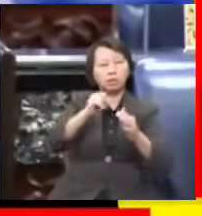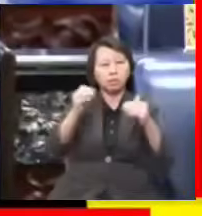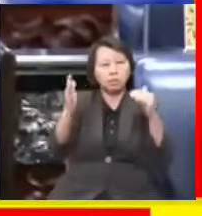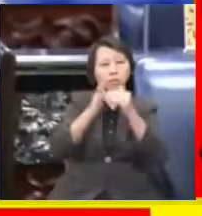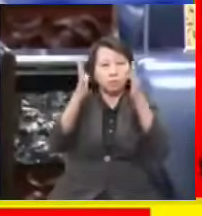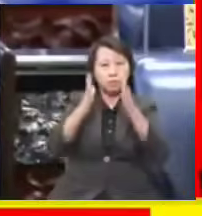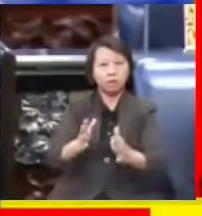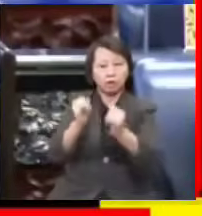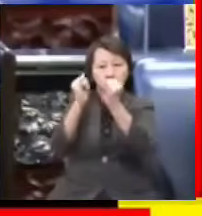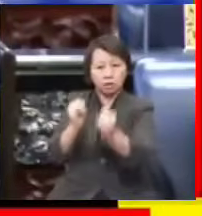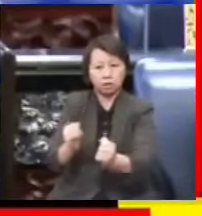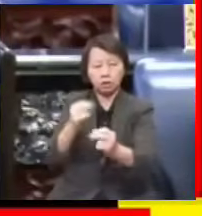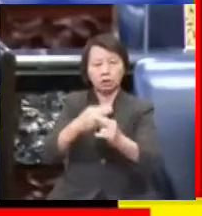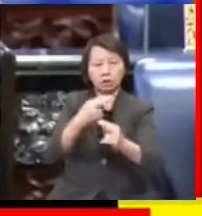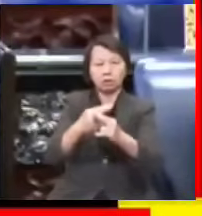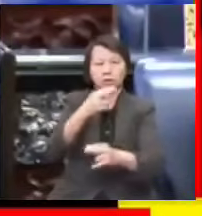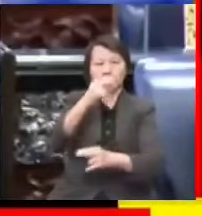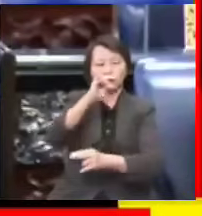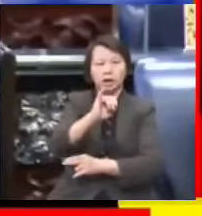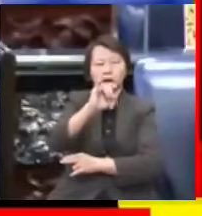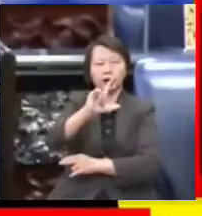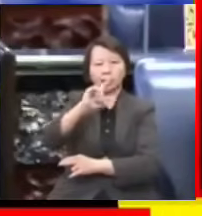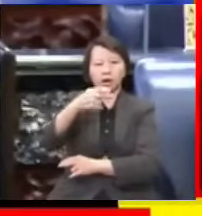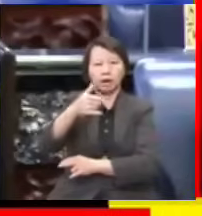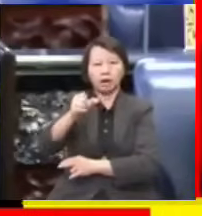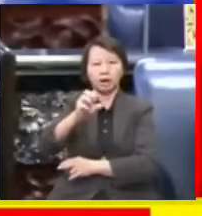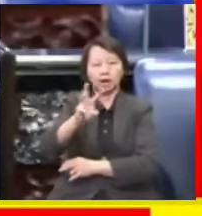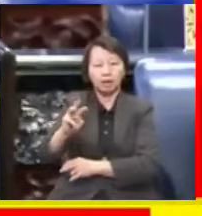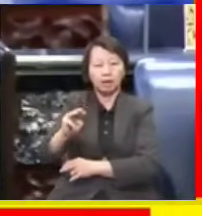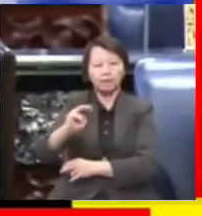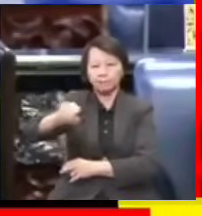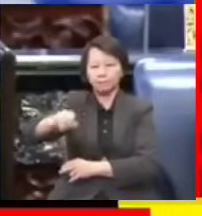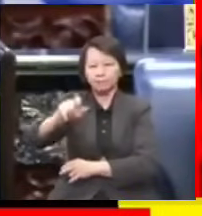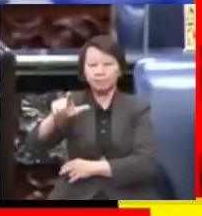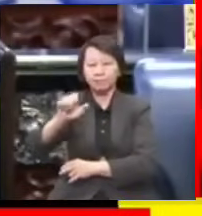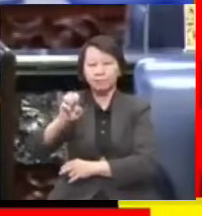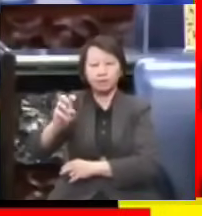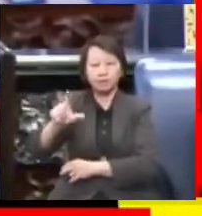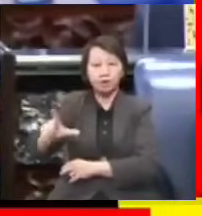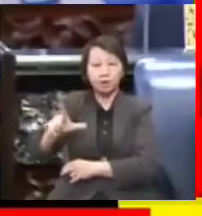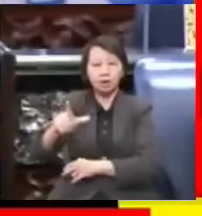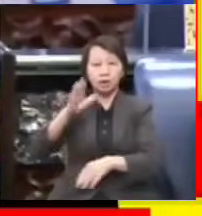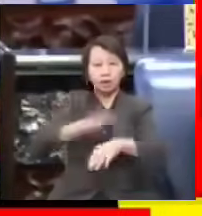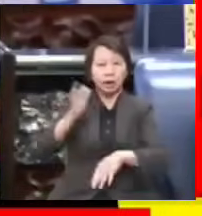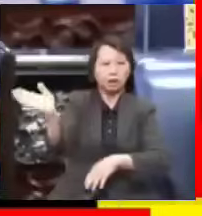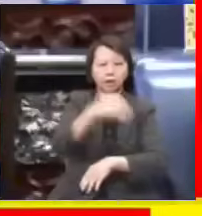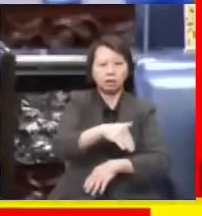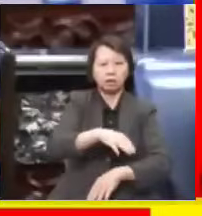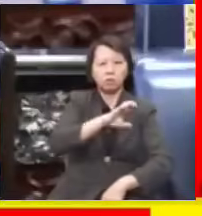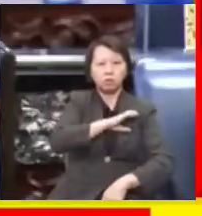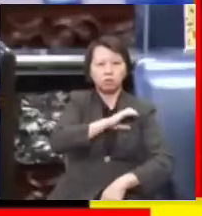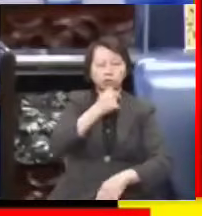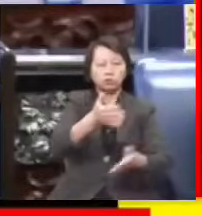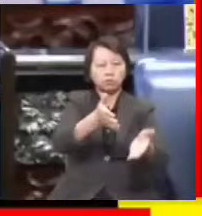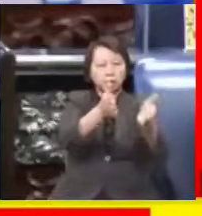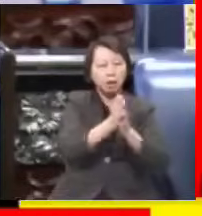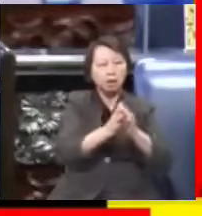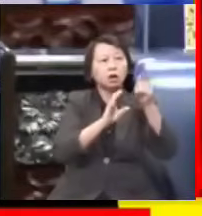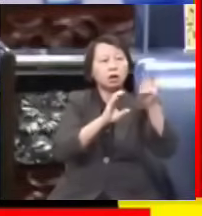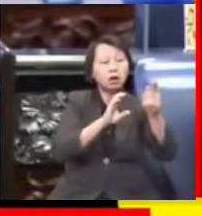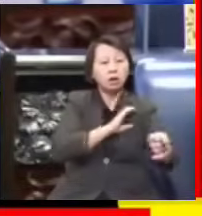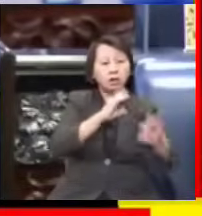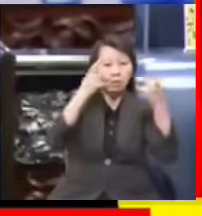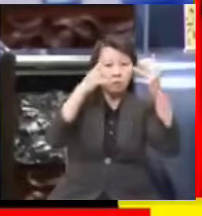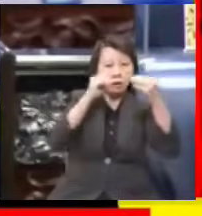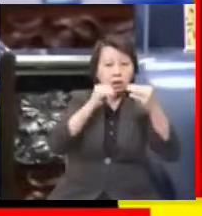antaranya individu bernama Isham Jalil dipanggil oleh polis kerana menggesa